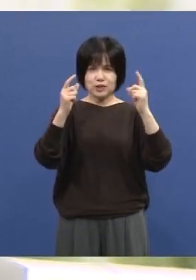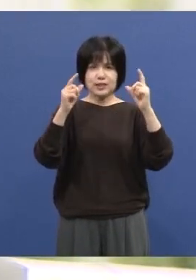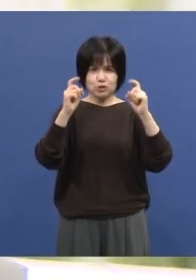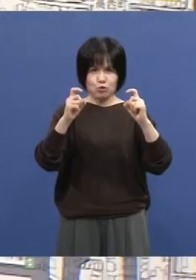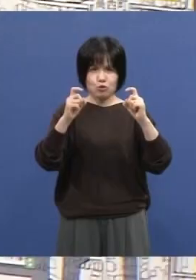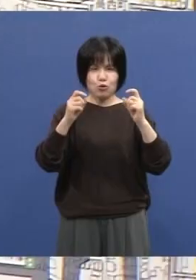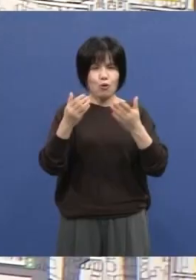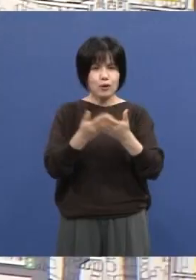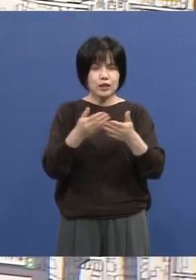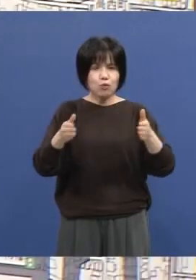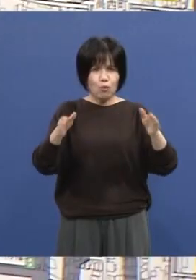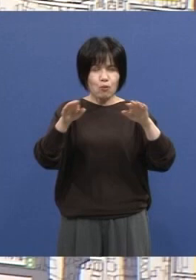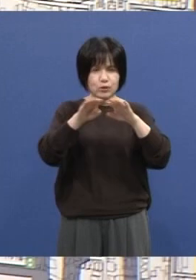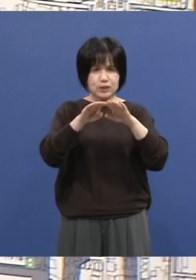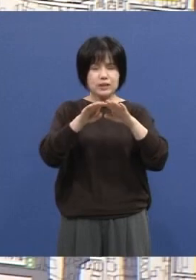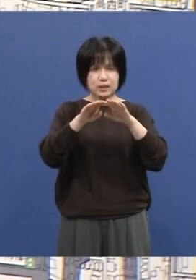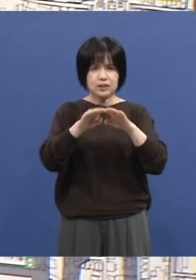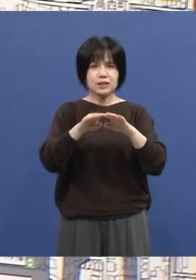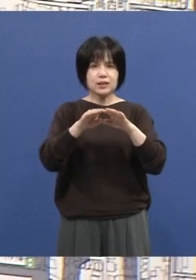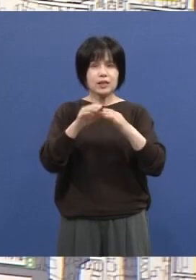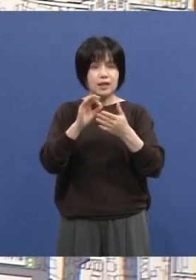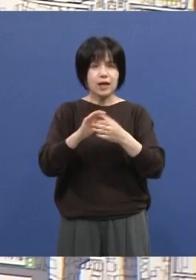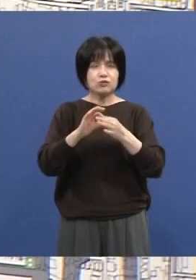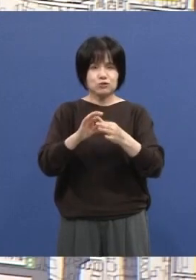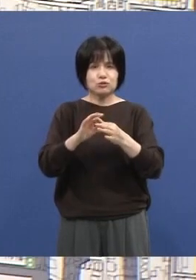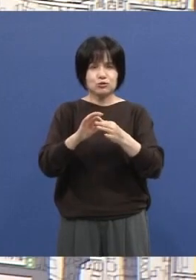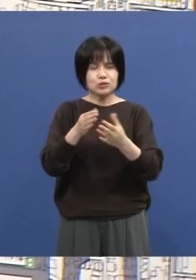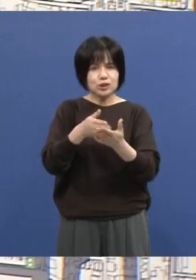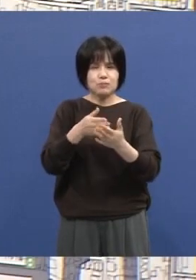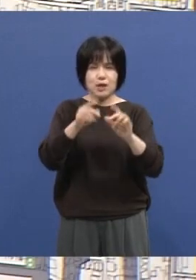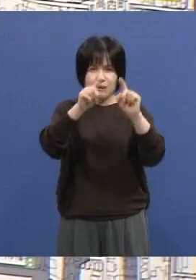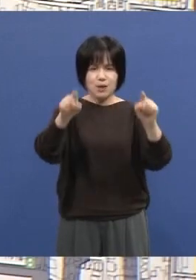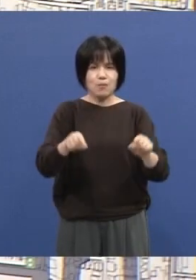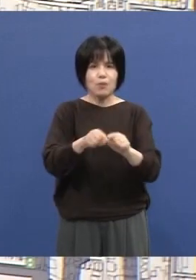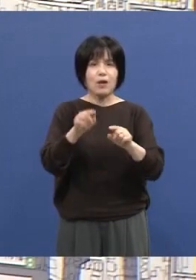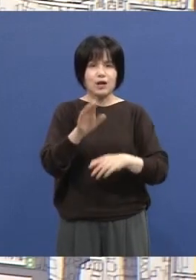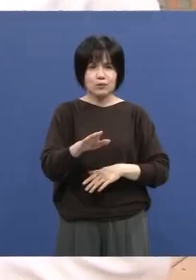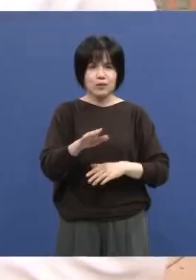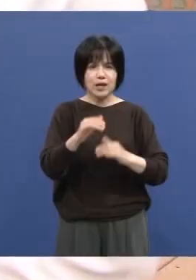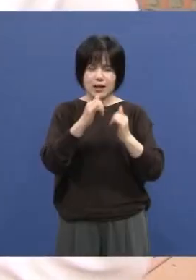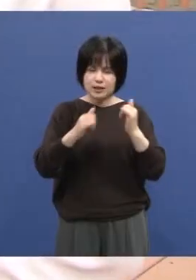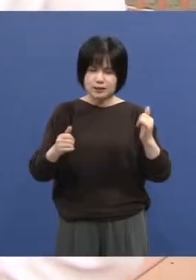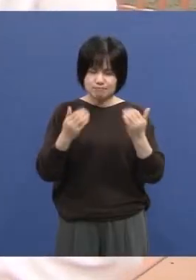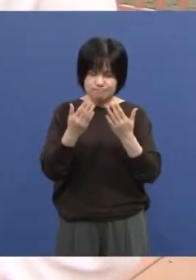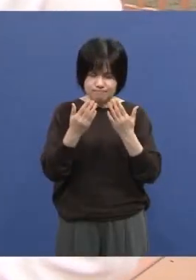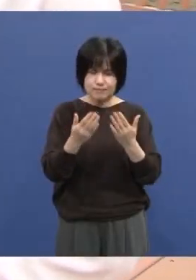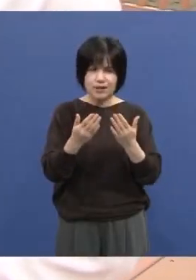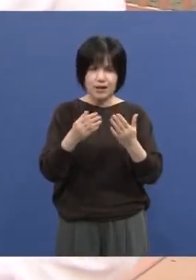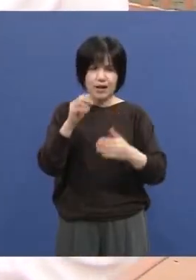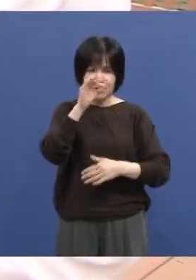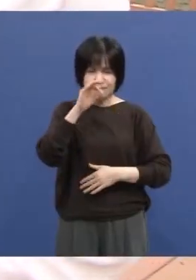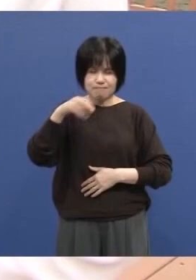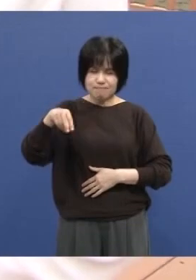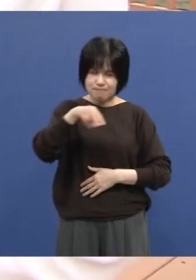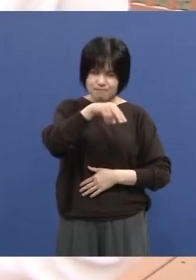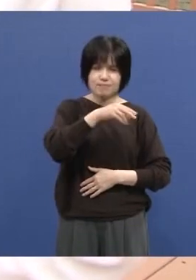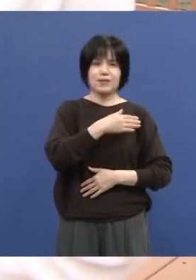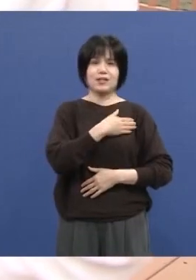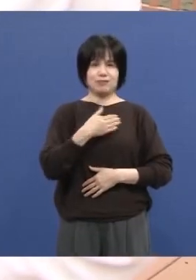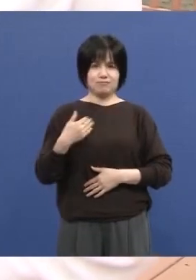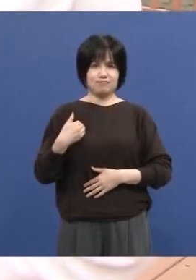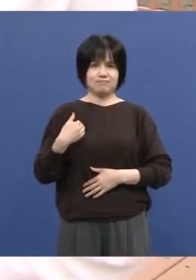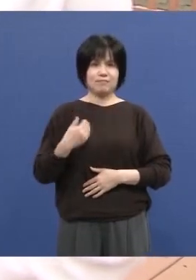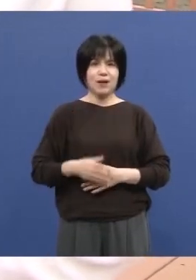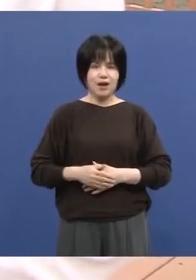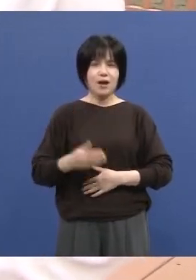関する説明板もあるので、散策しながら歴史を学ぶこともできるんです。 そういえば過去の謎解きではエリ